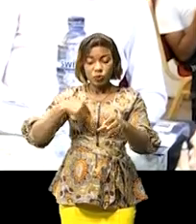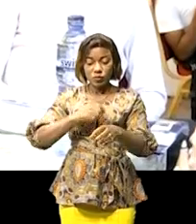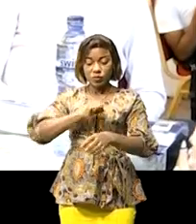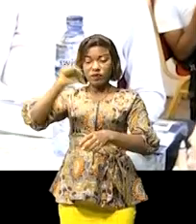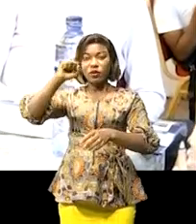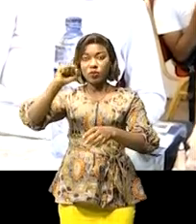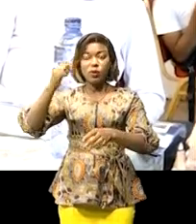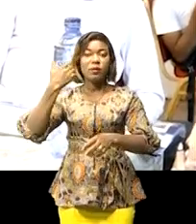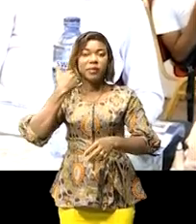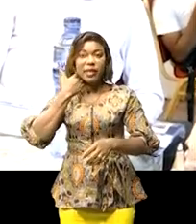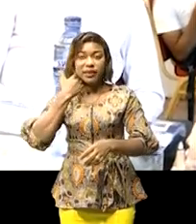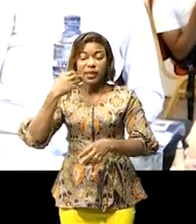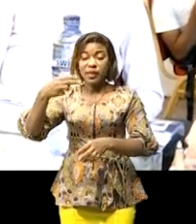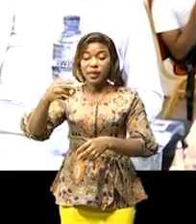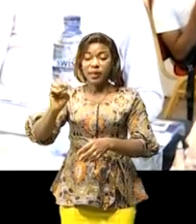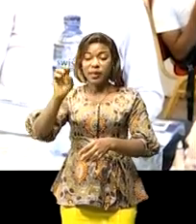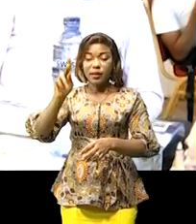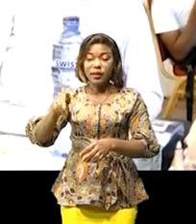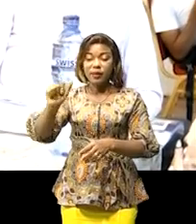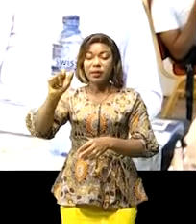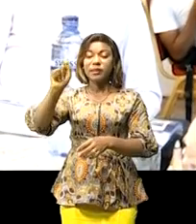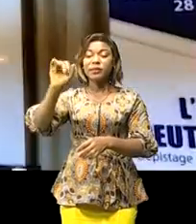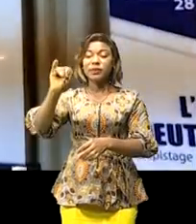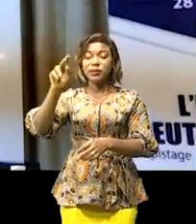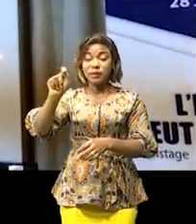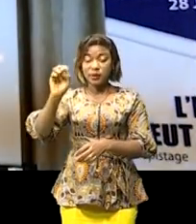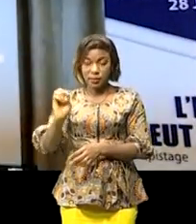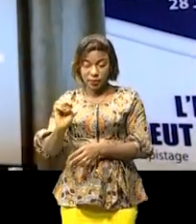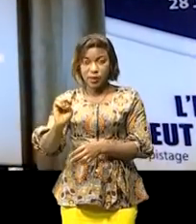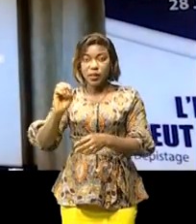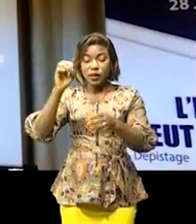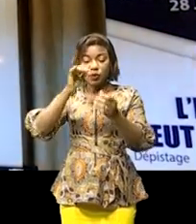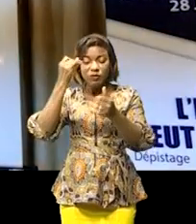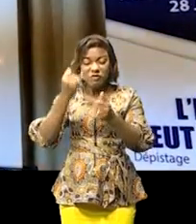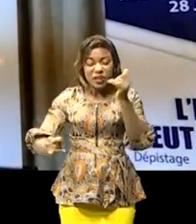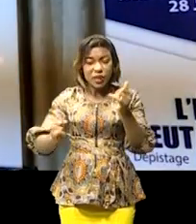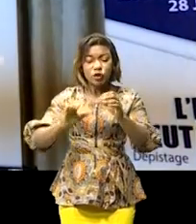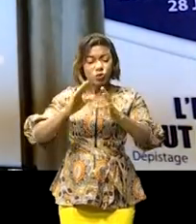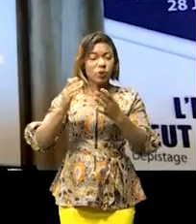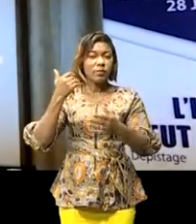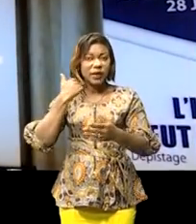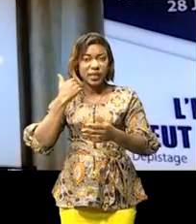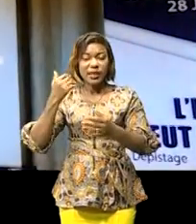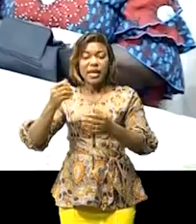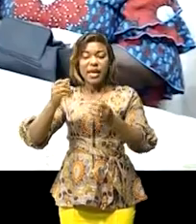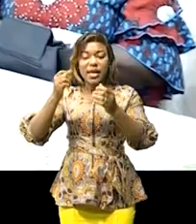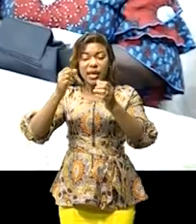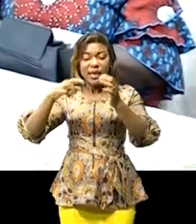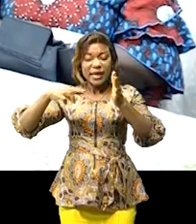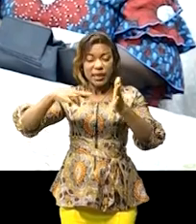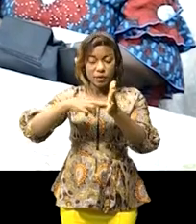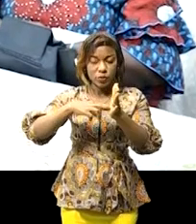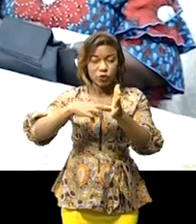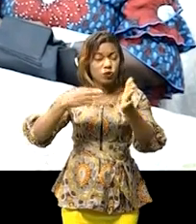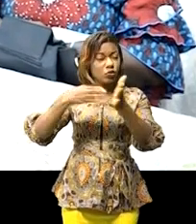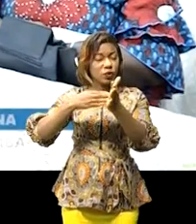Ce programme a pour objectif d'éradiquer la menace des hépatites virales en RDC. La riposte contre cette maladie s'est faite